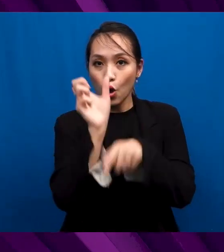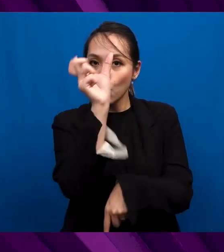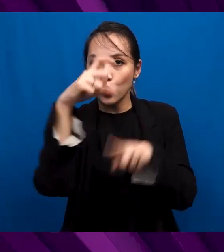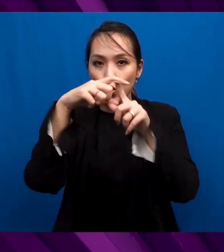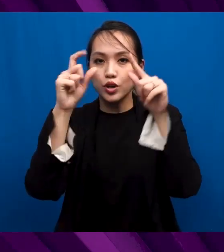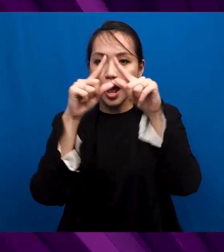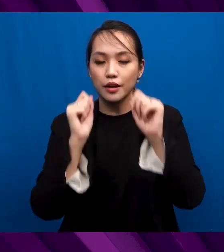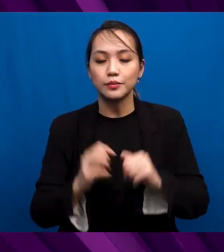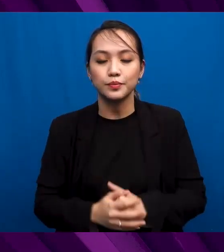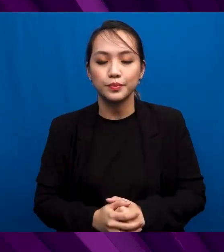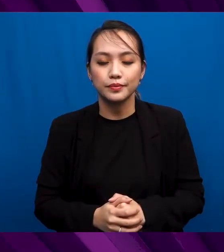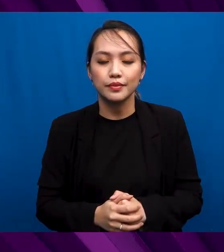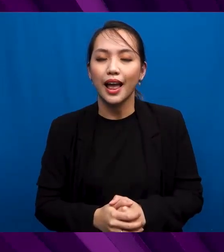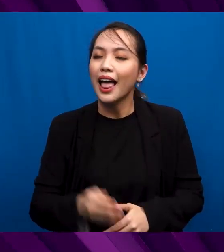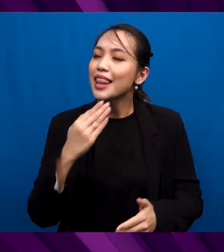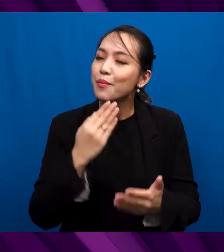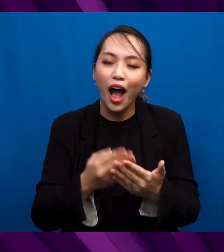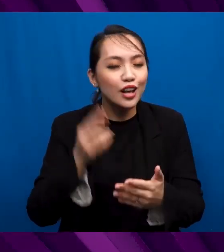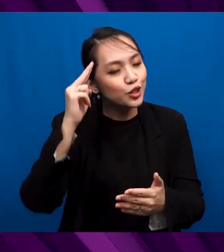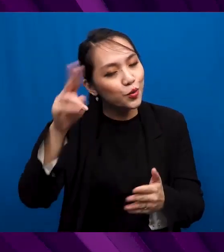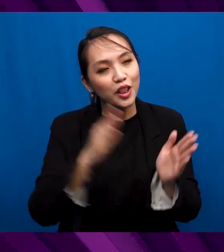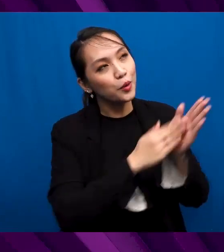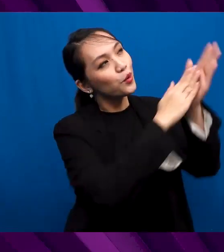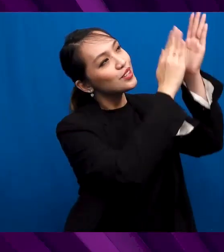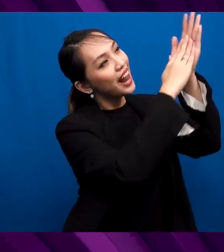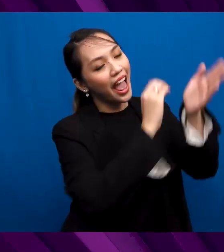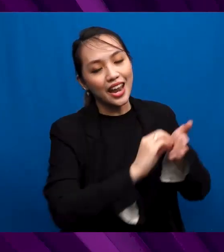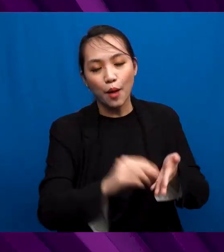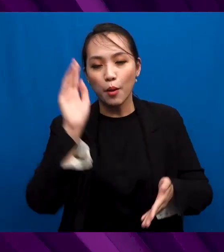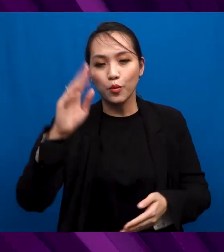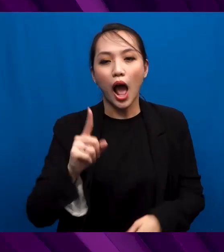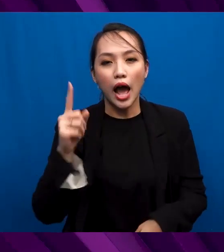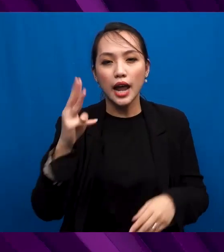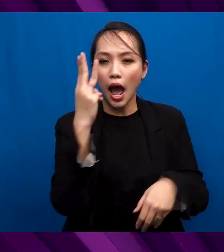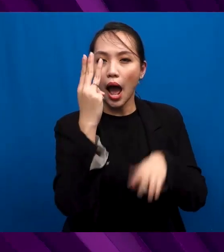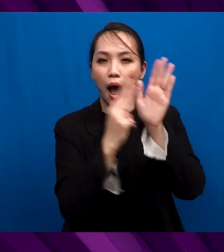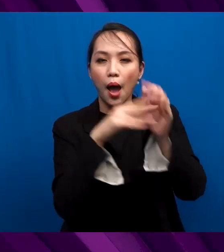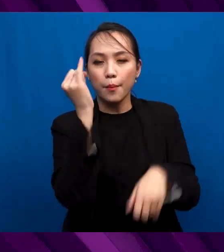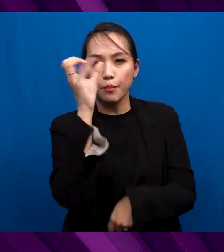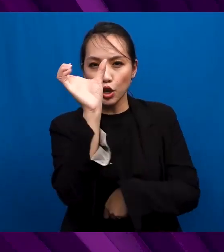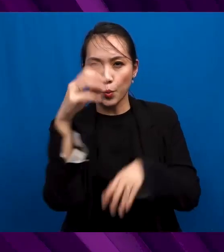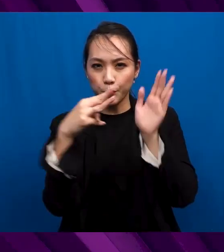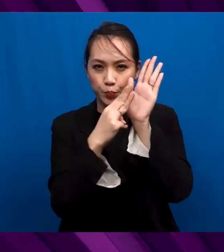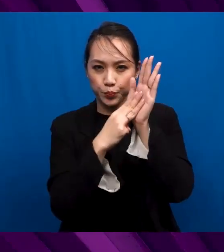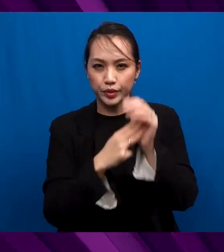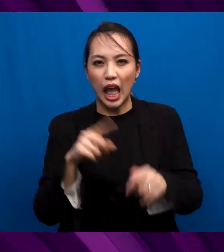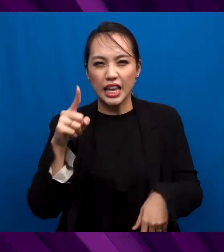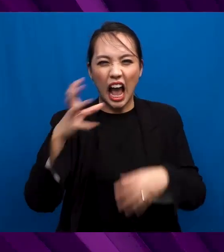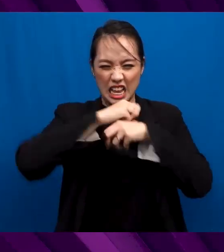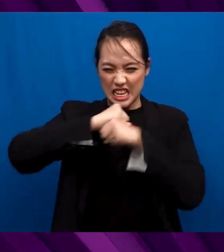yang tercinta. Terima kasih Tuhan, terpujilah nama-Mu. Ada mium seorang yang dilenyapkan oleh Kristus detik ini